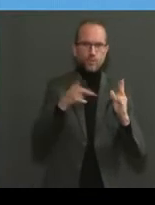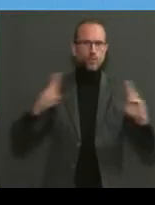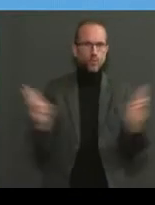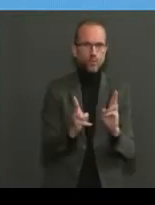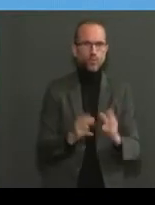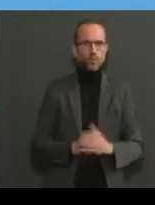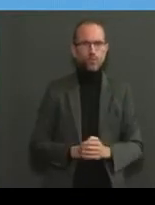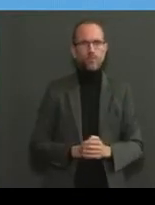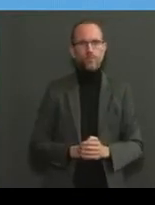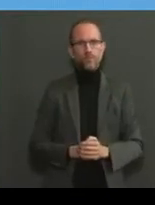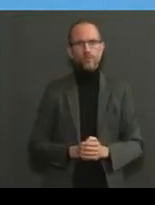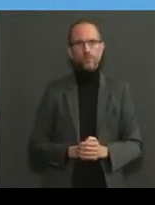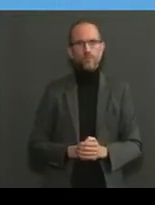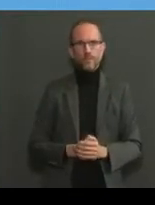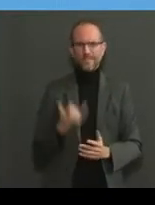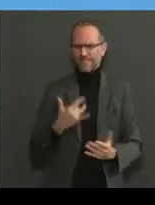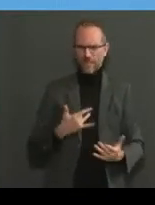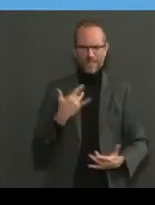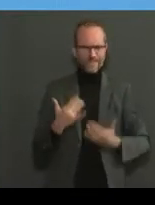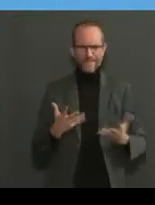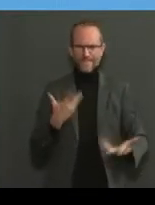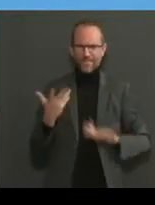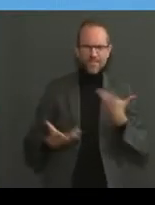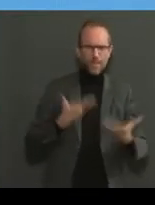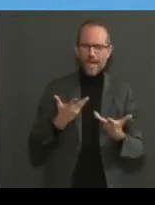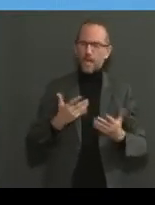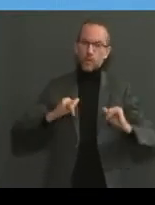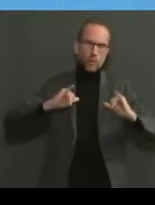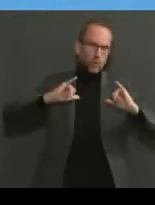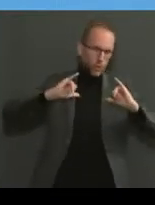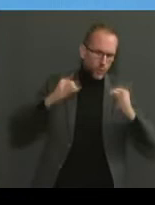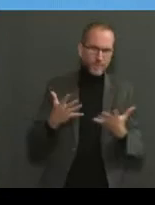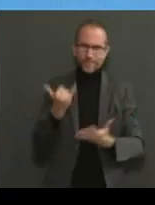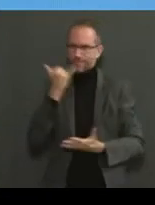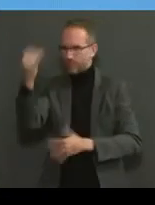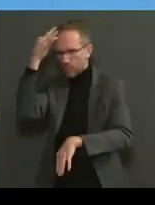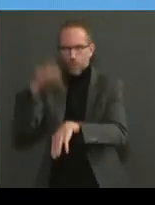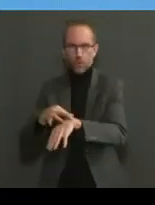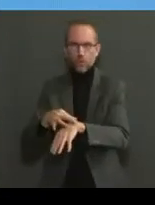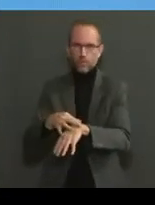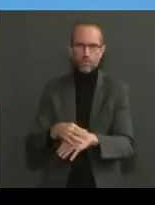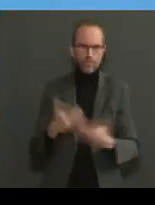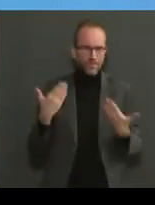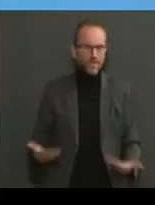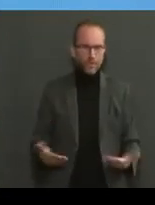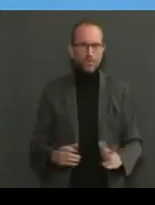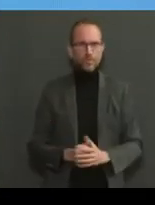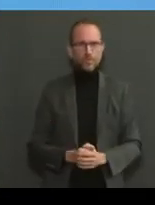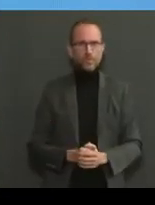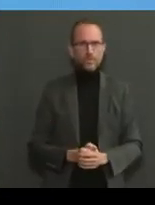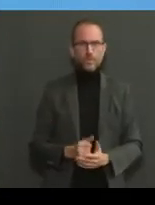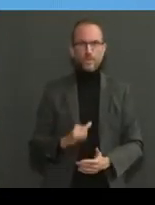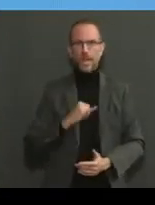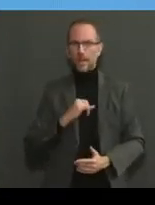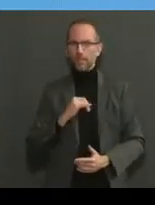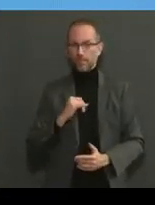N'hésitez pas à consulter votre médecin quand vous vous sentez malade. Si vous avez besoin de vous faire tester, vous